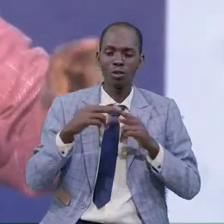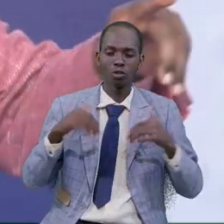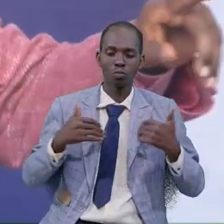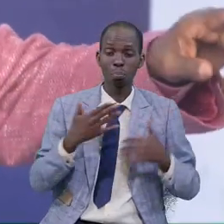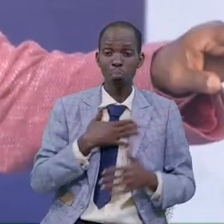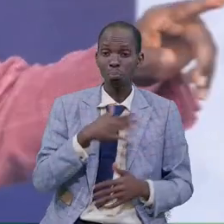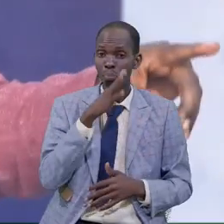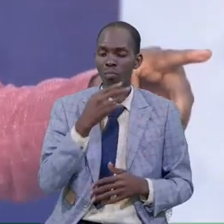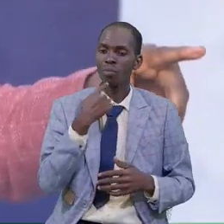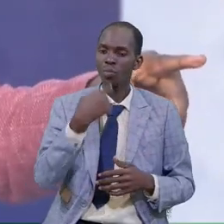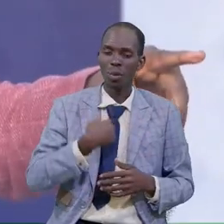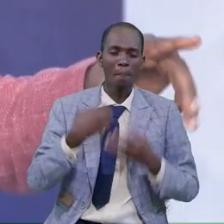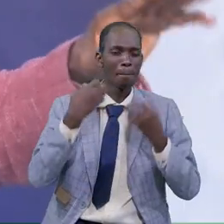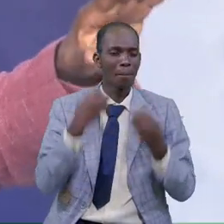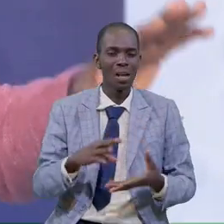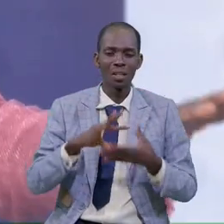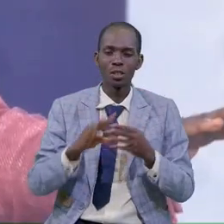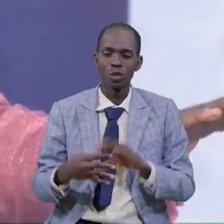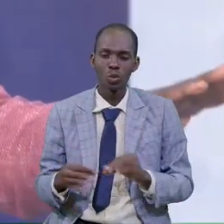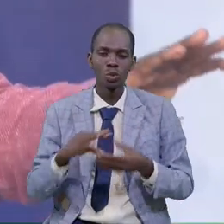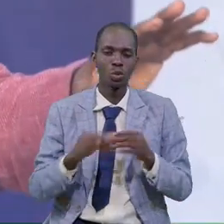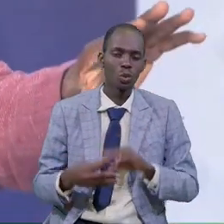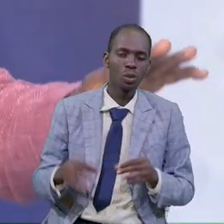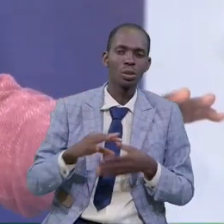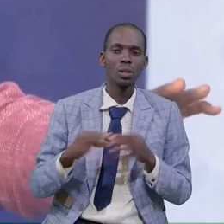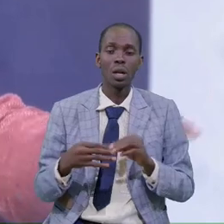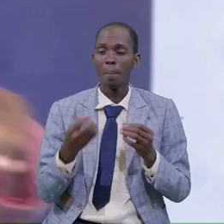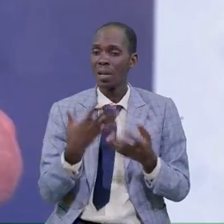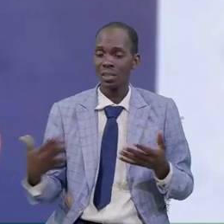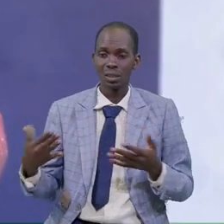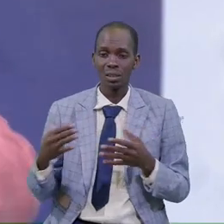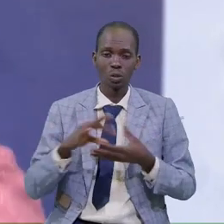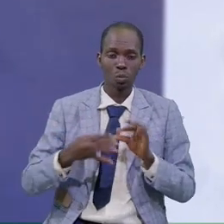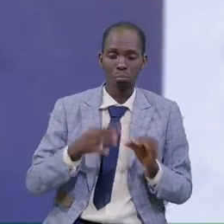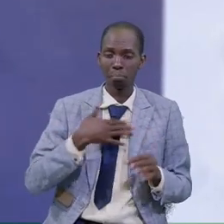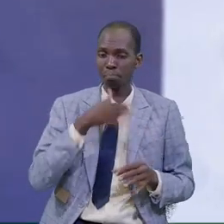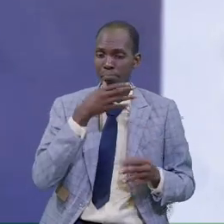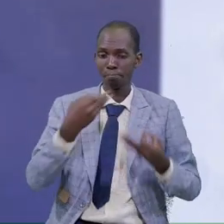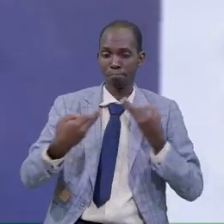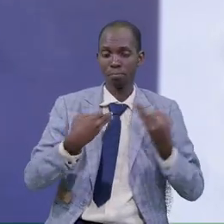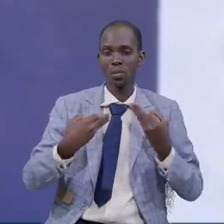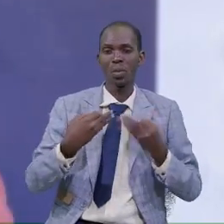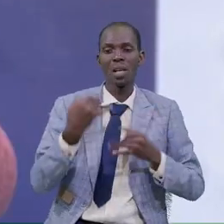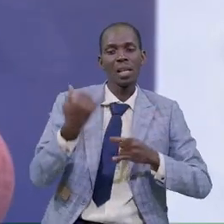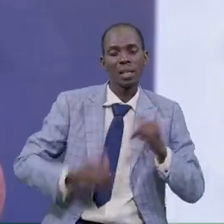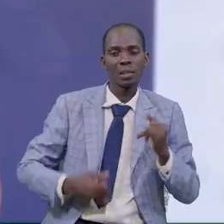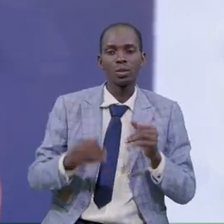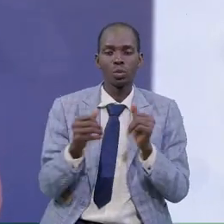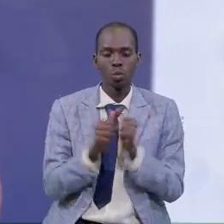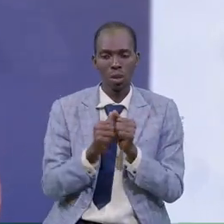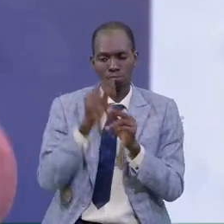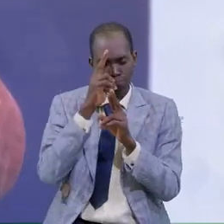beaucoup d'histoires. Et tout s'achevait toujours avec le respect et l'honneur des personnes plus